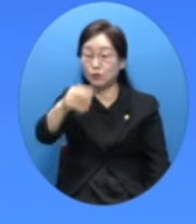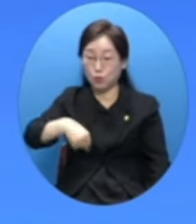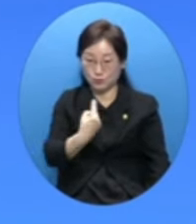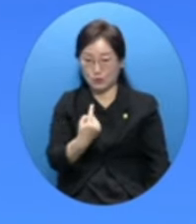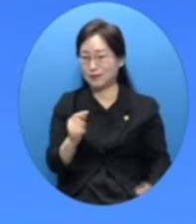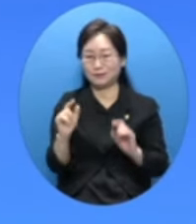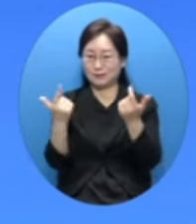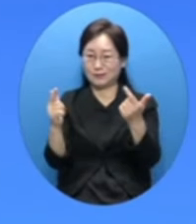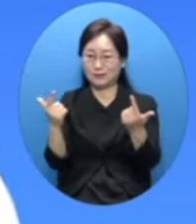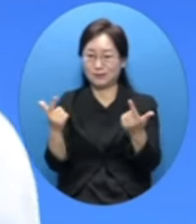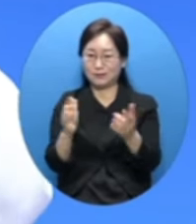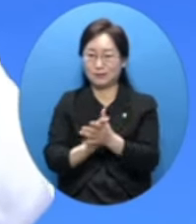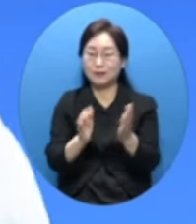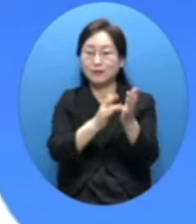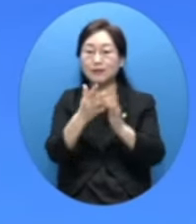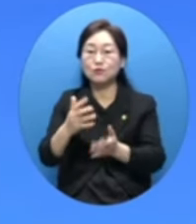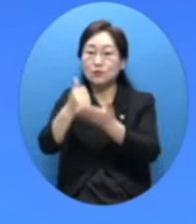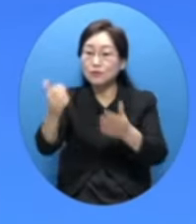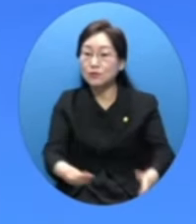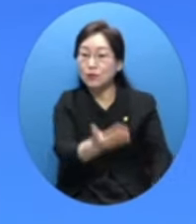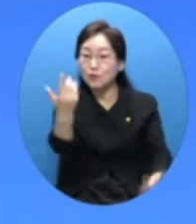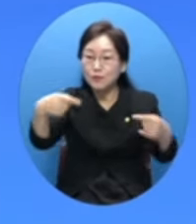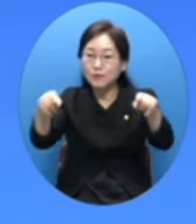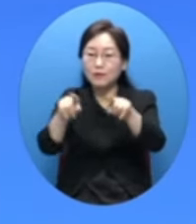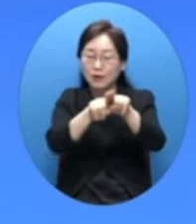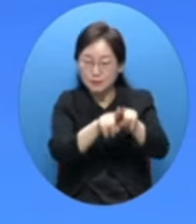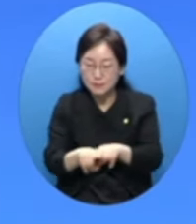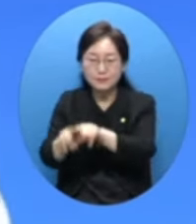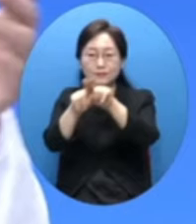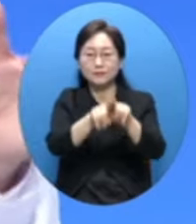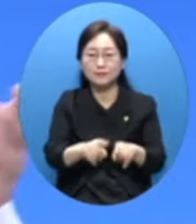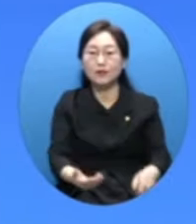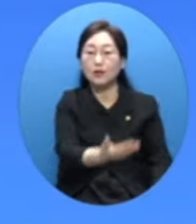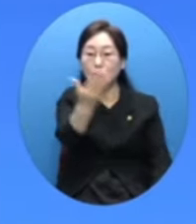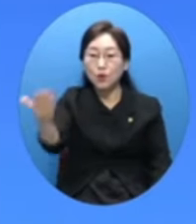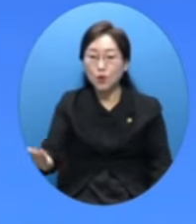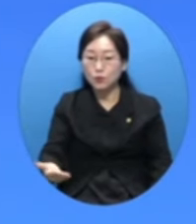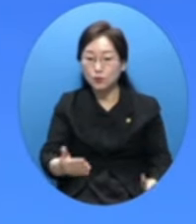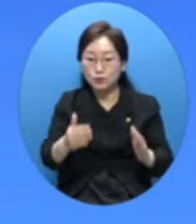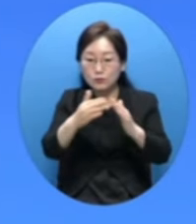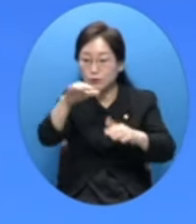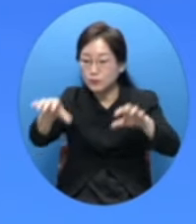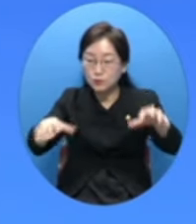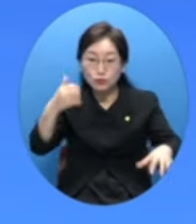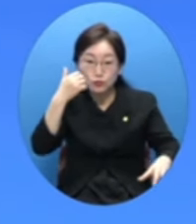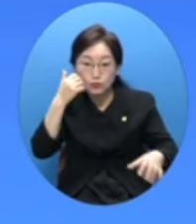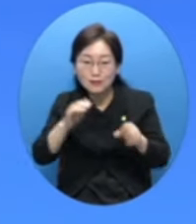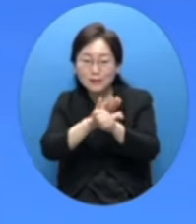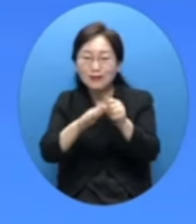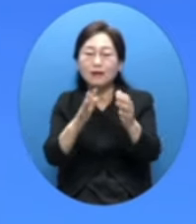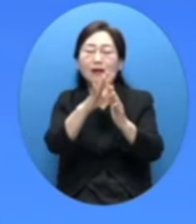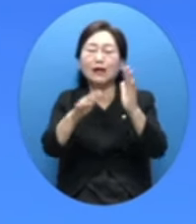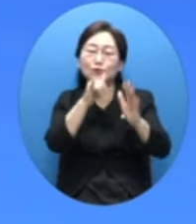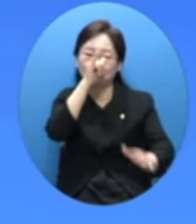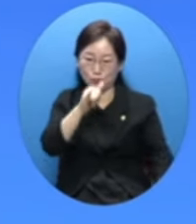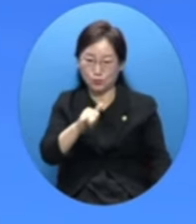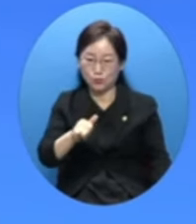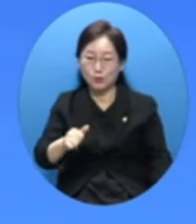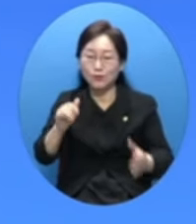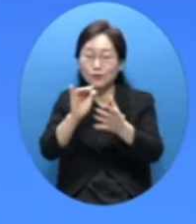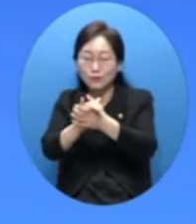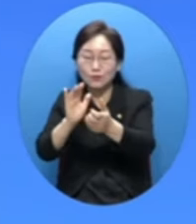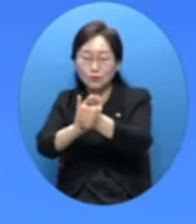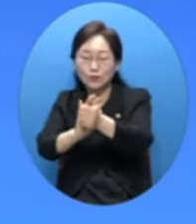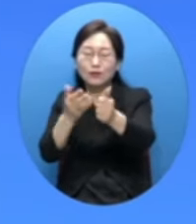아닙니다. 예수님이 여러분과 늘 함께 계시고 여러분 주위에 사랑하는 가족들이 있고 기도의 동역자들이